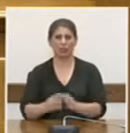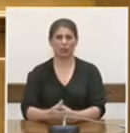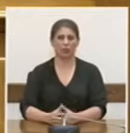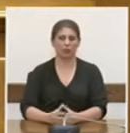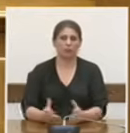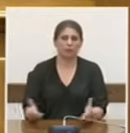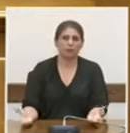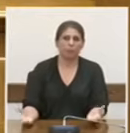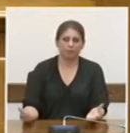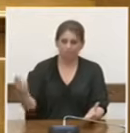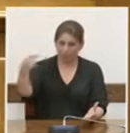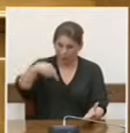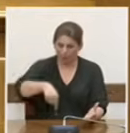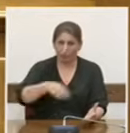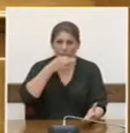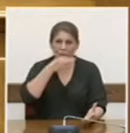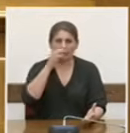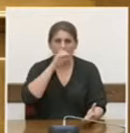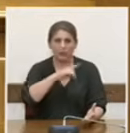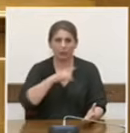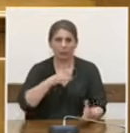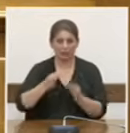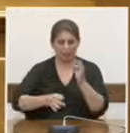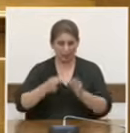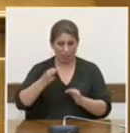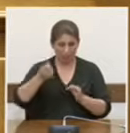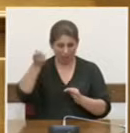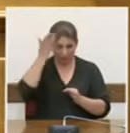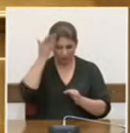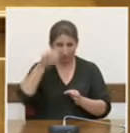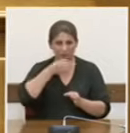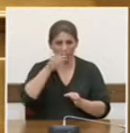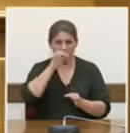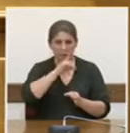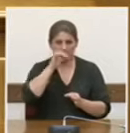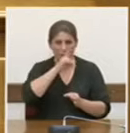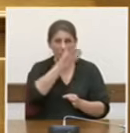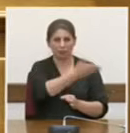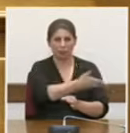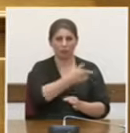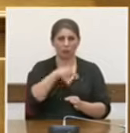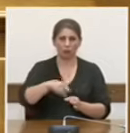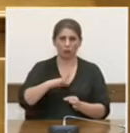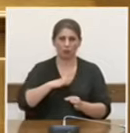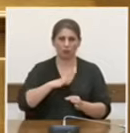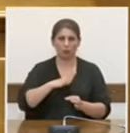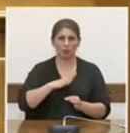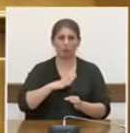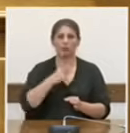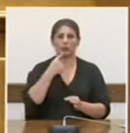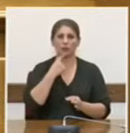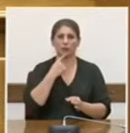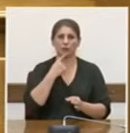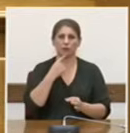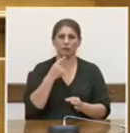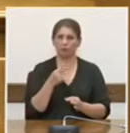είπε ψέματα, σας λέω. Μιλήσαμε για την ακρίβεια και έλεγε ψέματα. Ο άνθρωπος αυτός είπε ότι η φέτα κοστίζει 6,28 ευρώ το